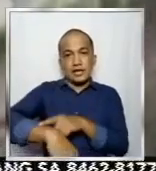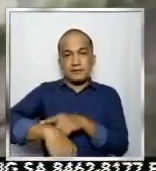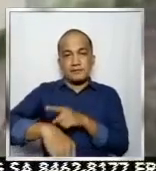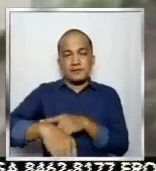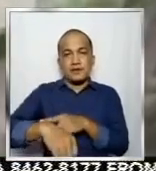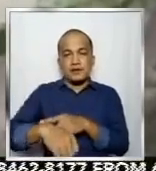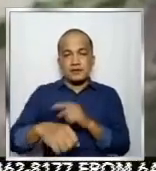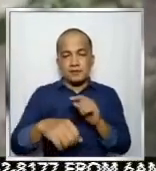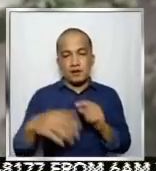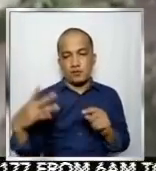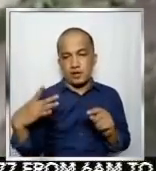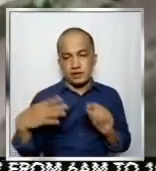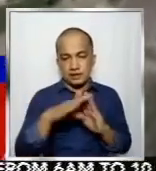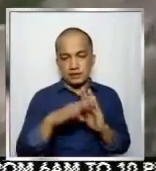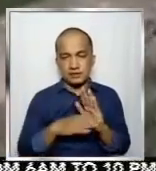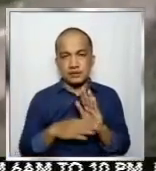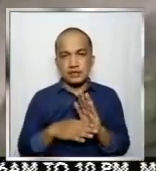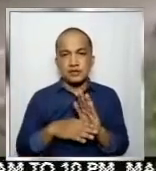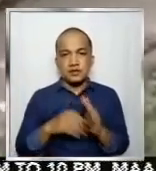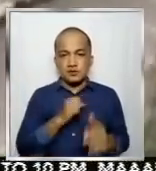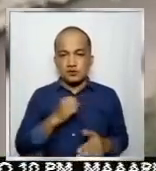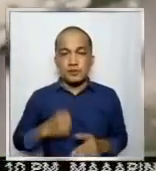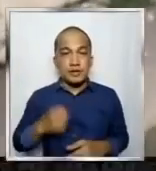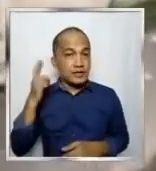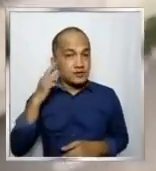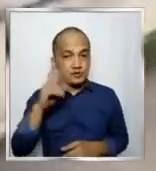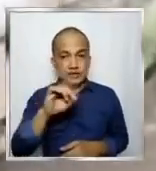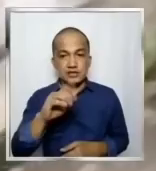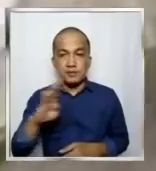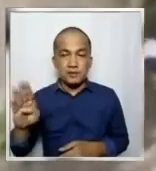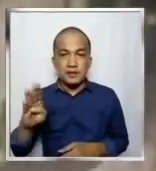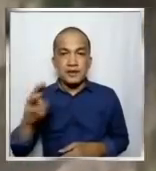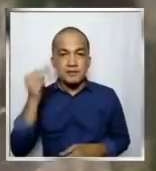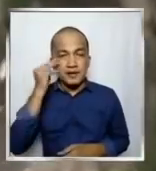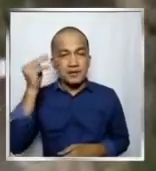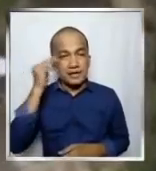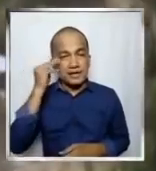Super Radio DZBB, Mark Makalalad, nakatutok 24 oras.